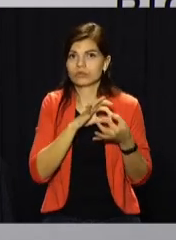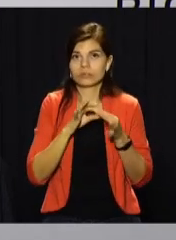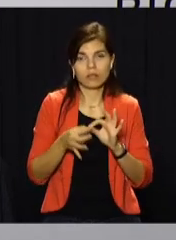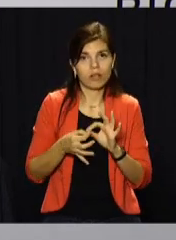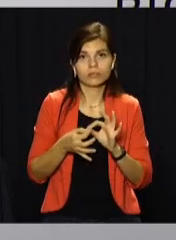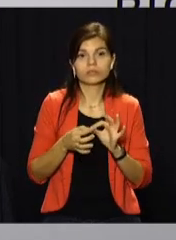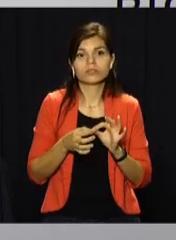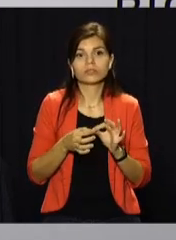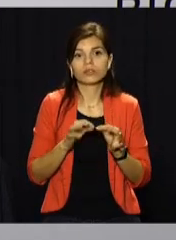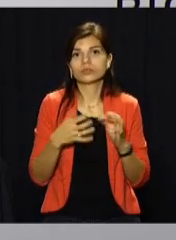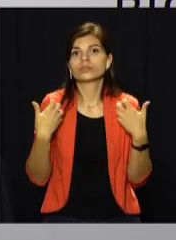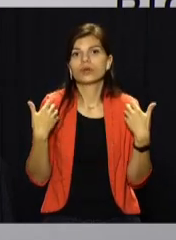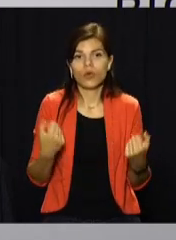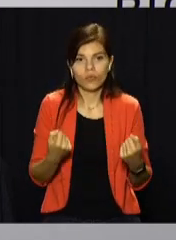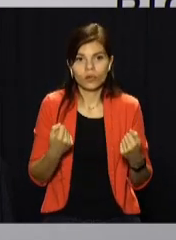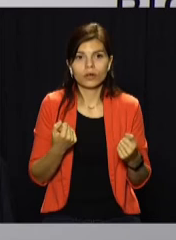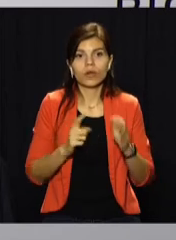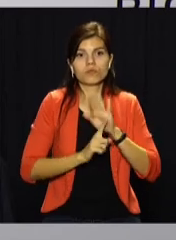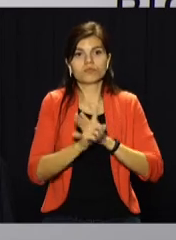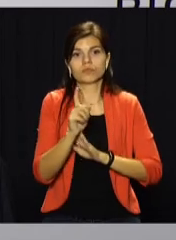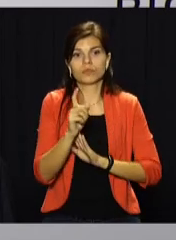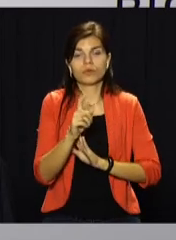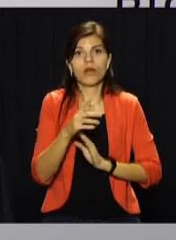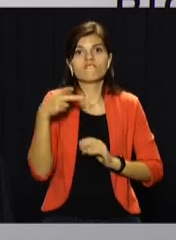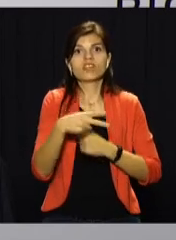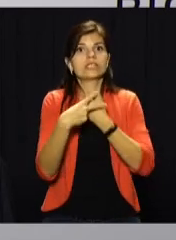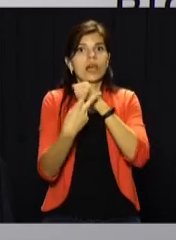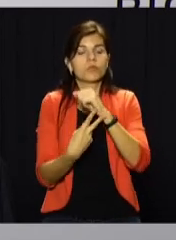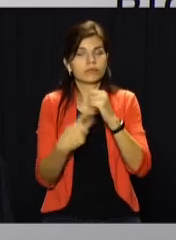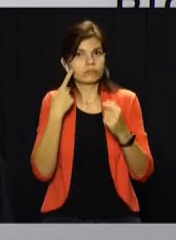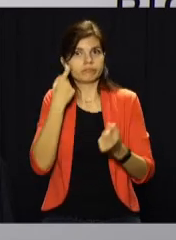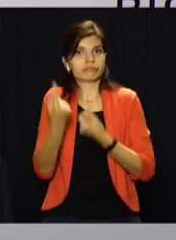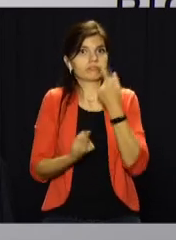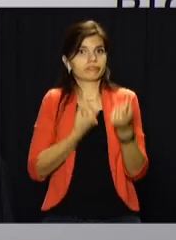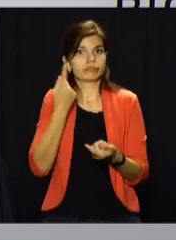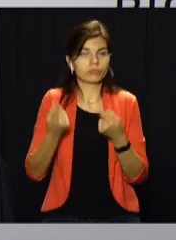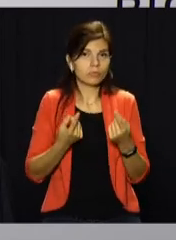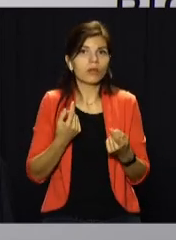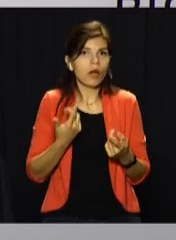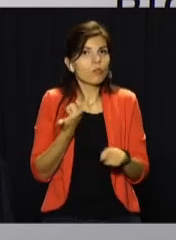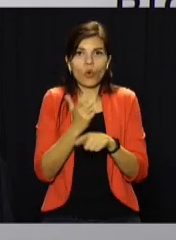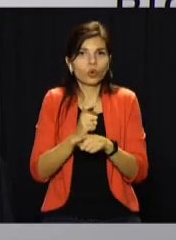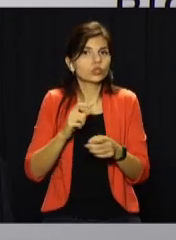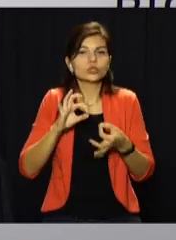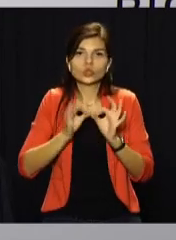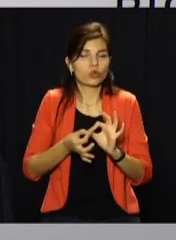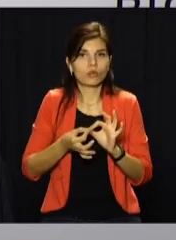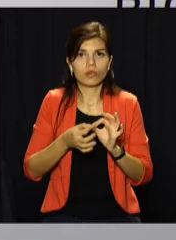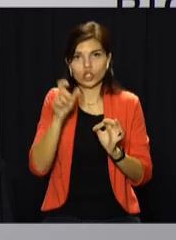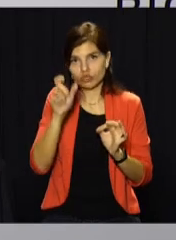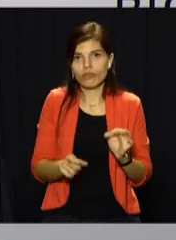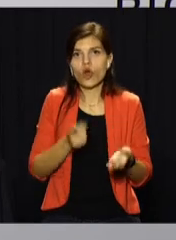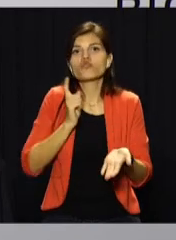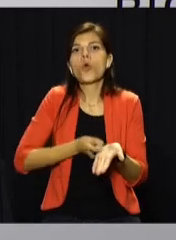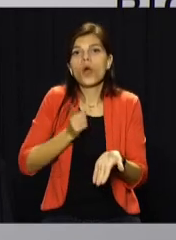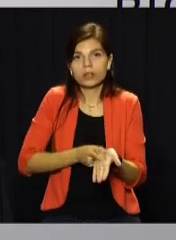ускладнощі в здоров'ї з'явилися, наприклад, у 2017 році, то достатньо складно буде, м'яко кажучи, особі все ж